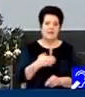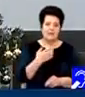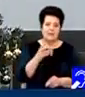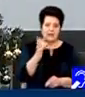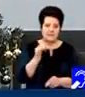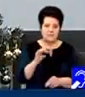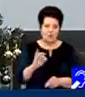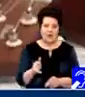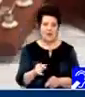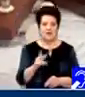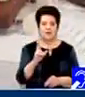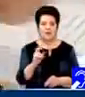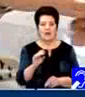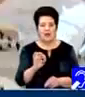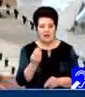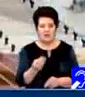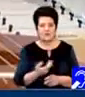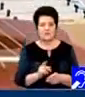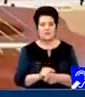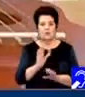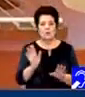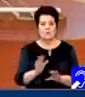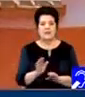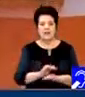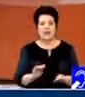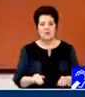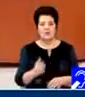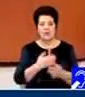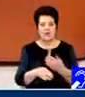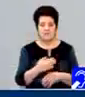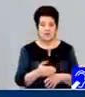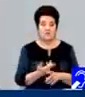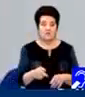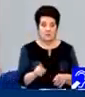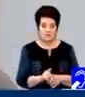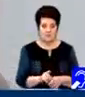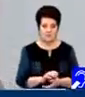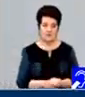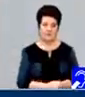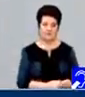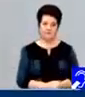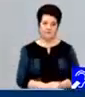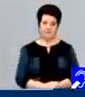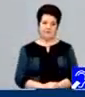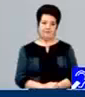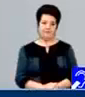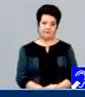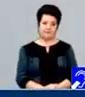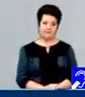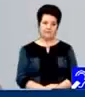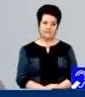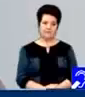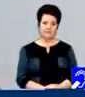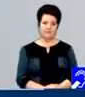de comunicare prin muzică se potrivesc de minune pentru copiii cu autism. So what we're trying to do is make children's communication behaviors more